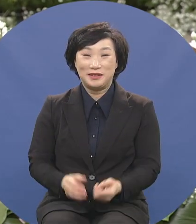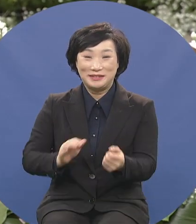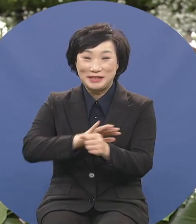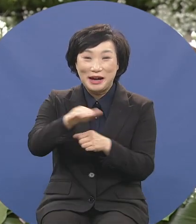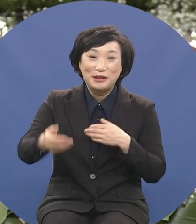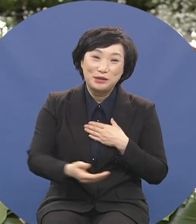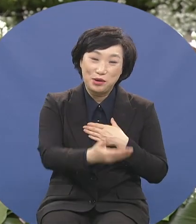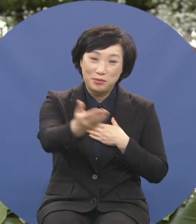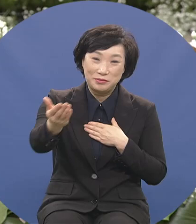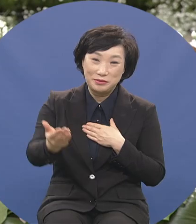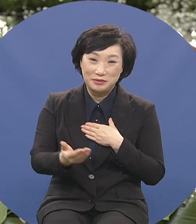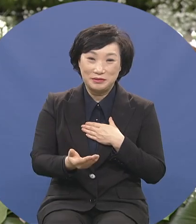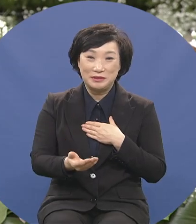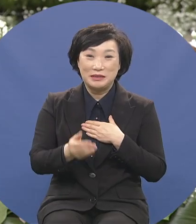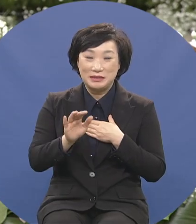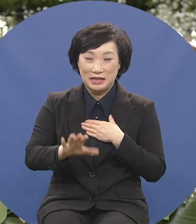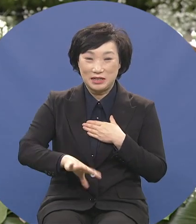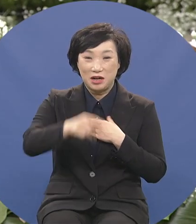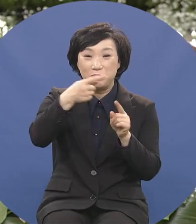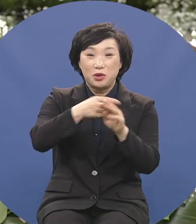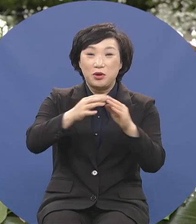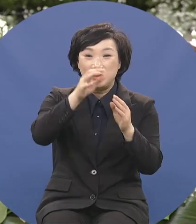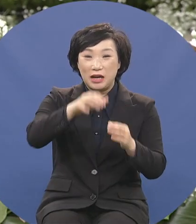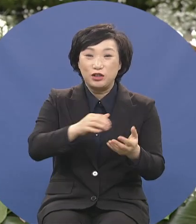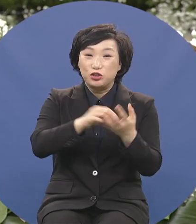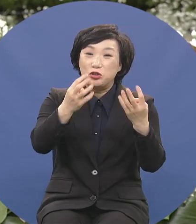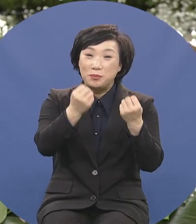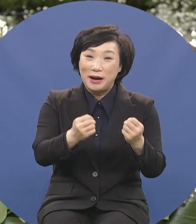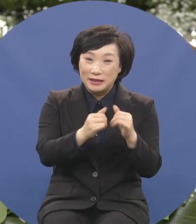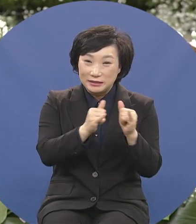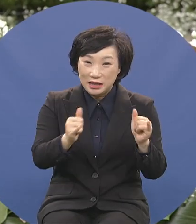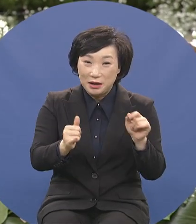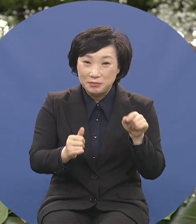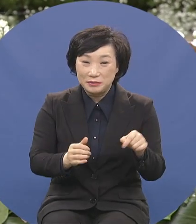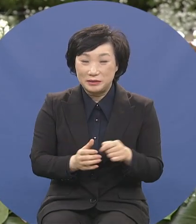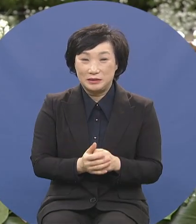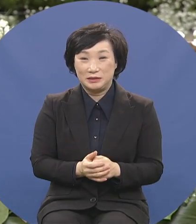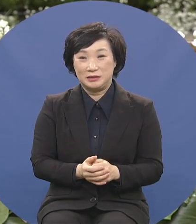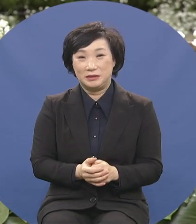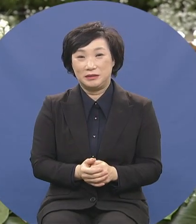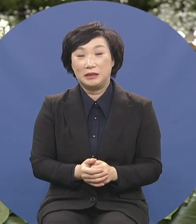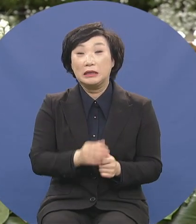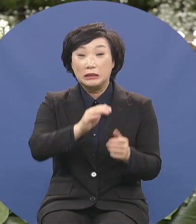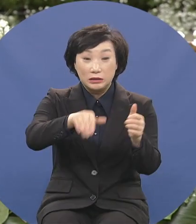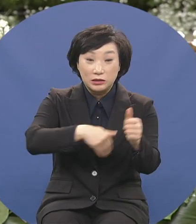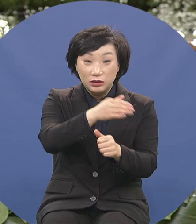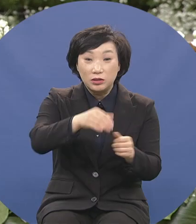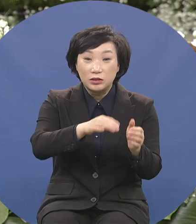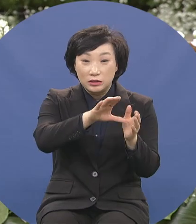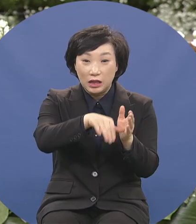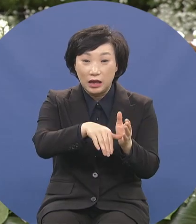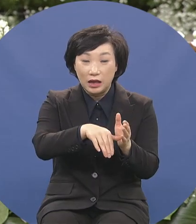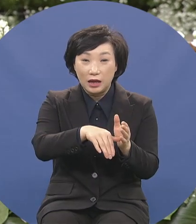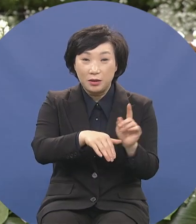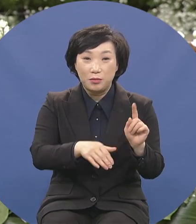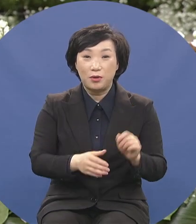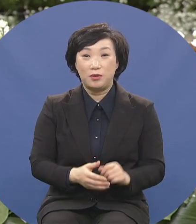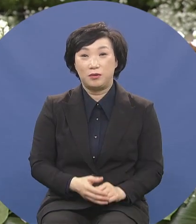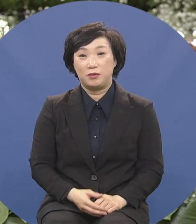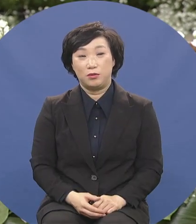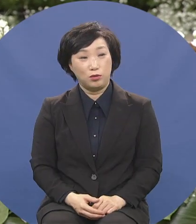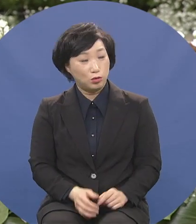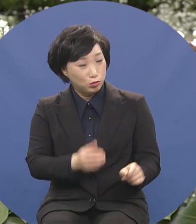사랑하는 여러분, 초대교회 많은 사람들은 그 시대의 사람들이